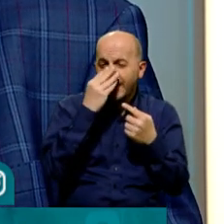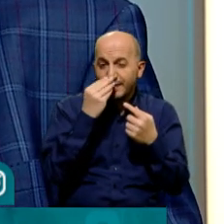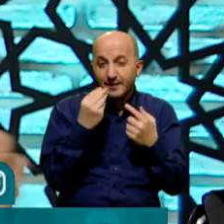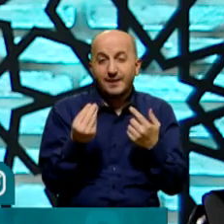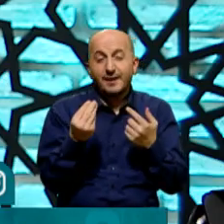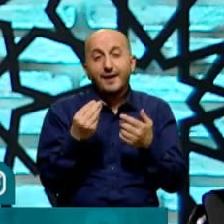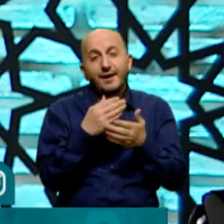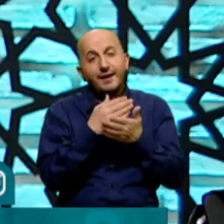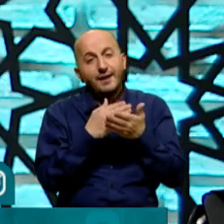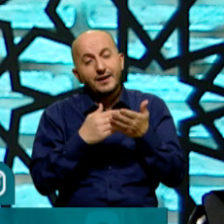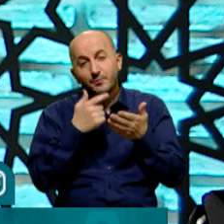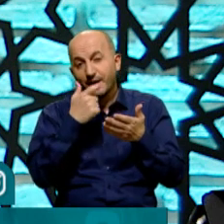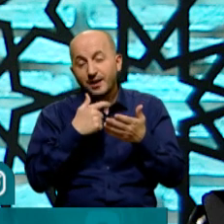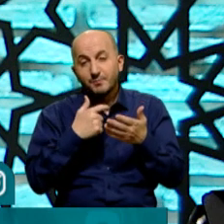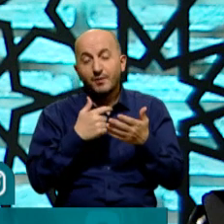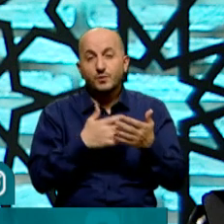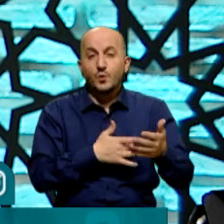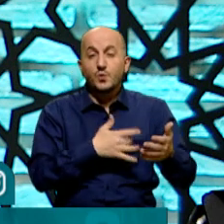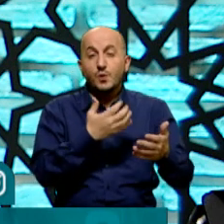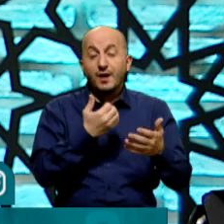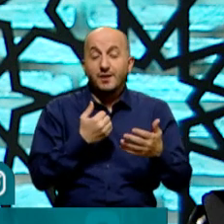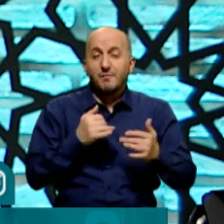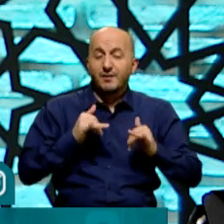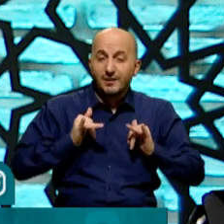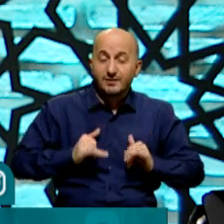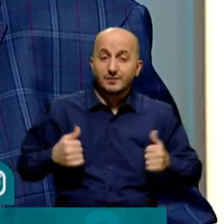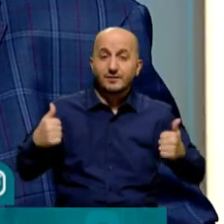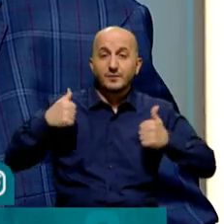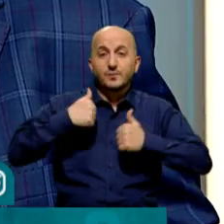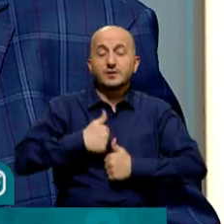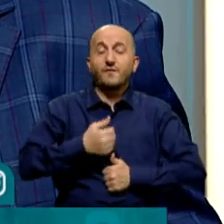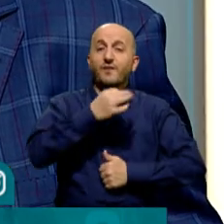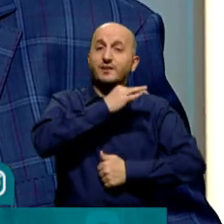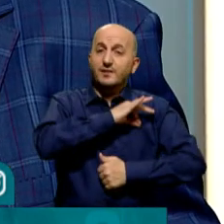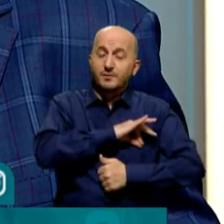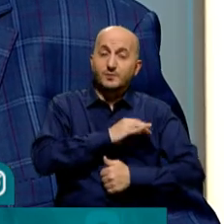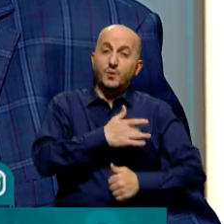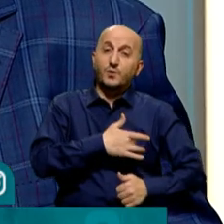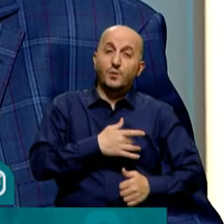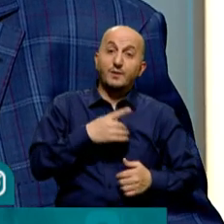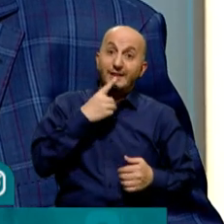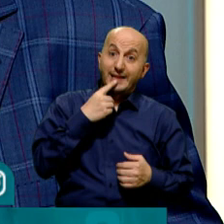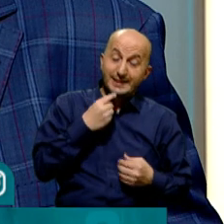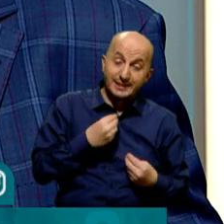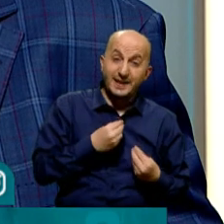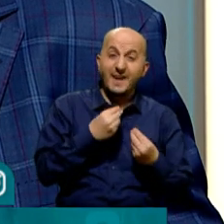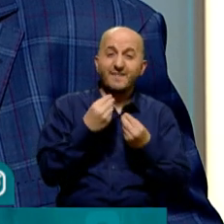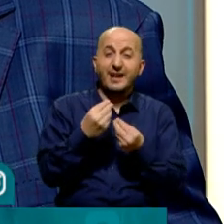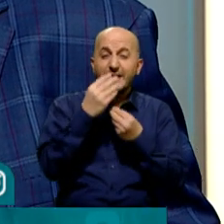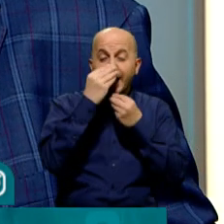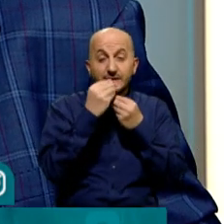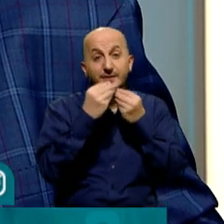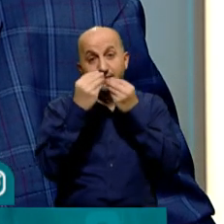yarım elma, evet. Gönül alma. Bunun gibi rahatlıkla kullanacağı, istifade edeceği ve onun gönlünü hoş edecek bir